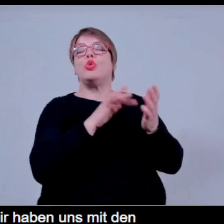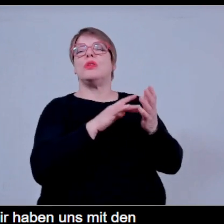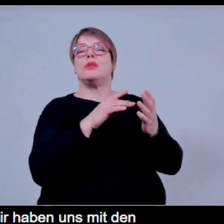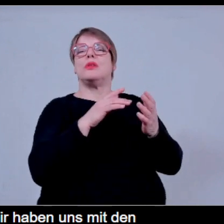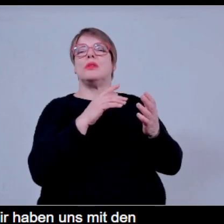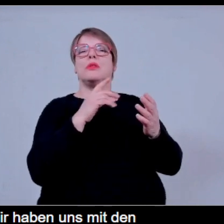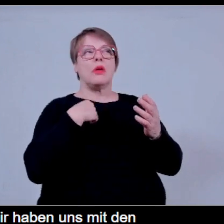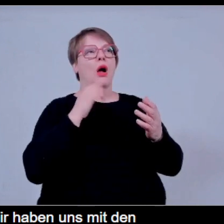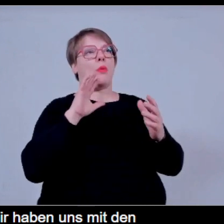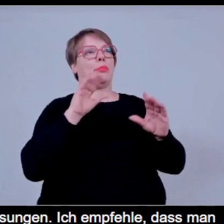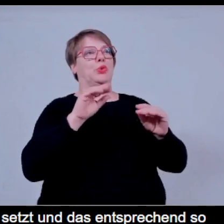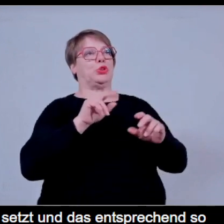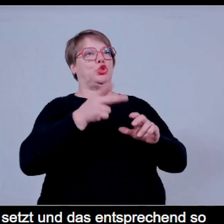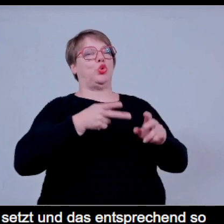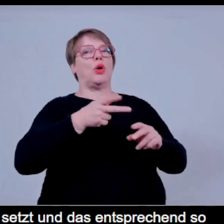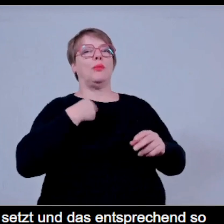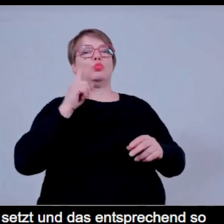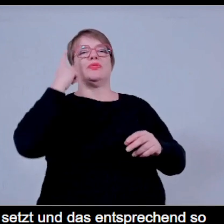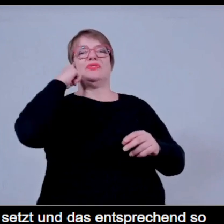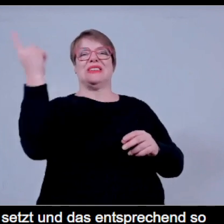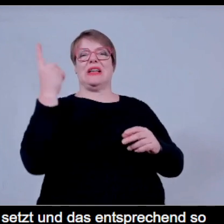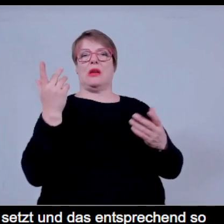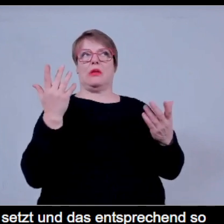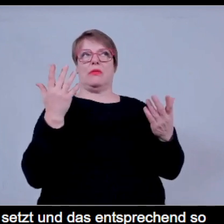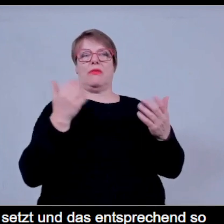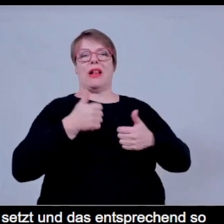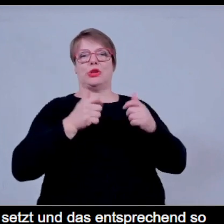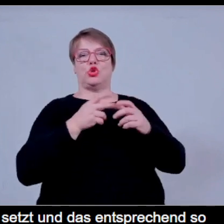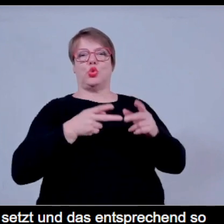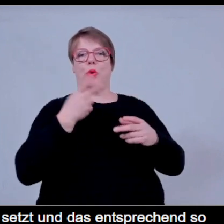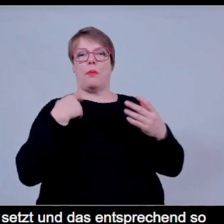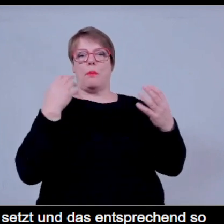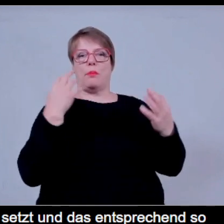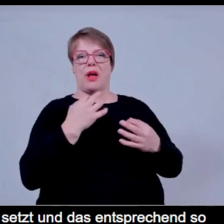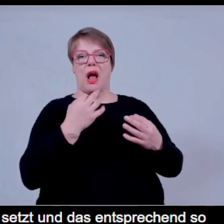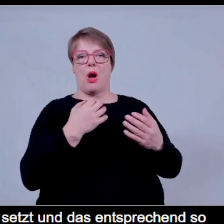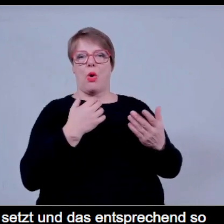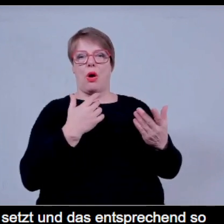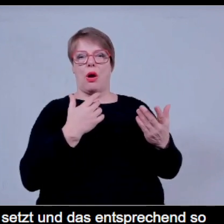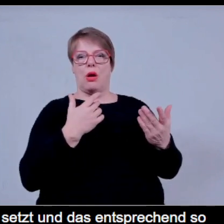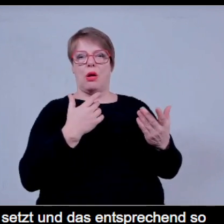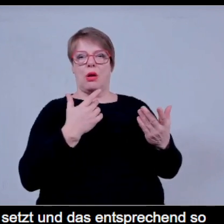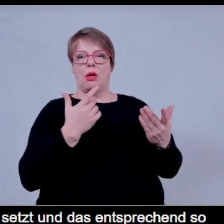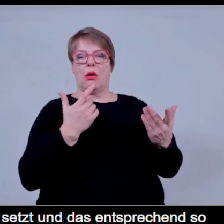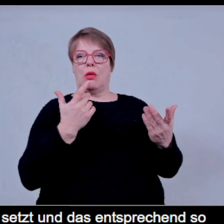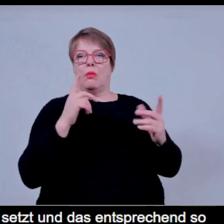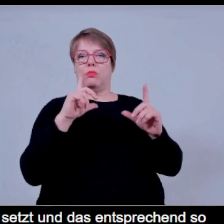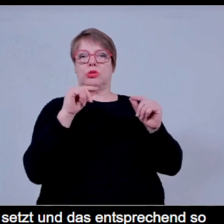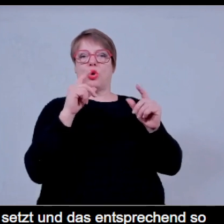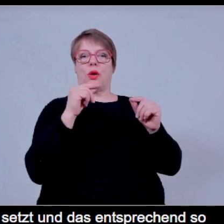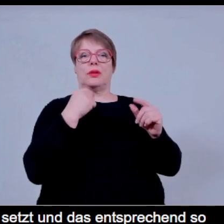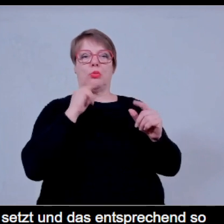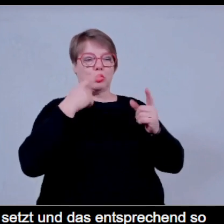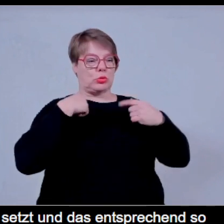und bei allem, was der Regionalverkehr ist, was Sie mit dem MVV fahren können, was Sie hier mit den Regionalbahnen fahren können,